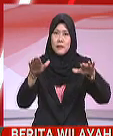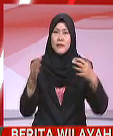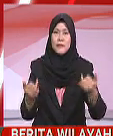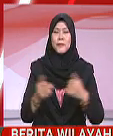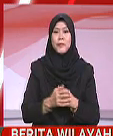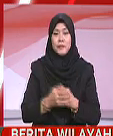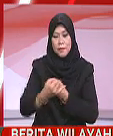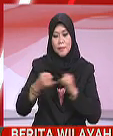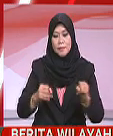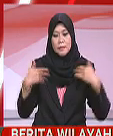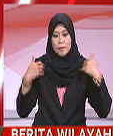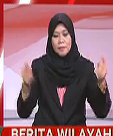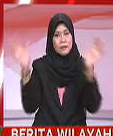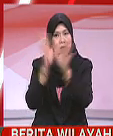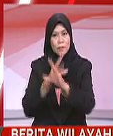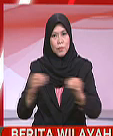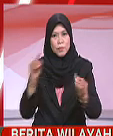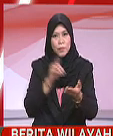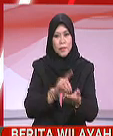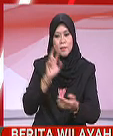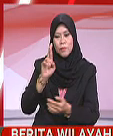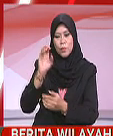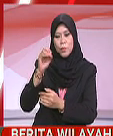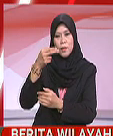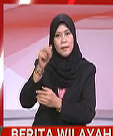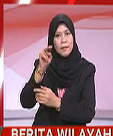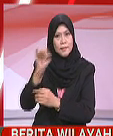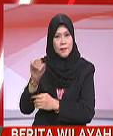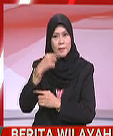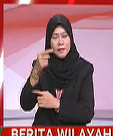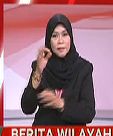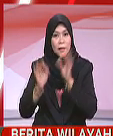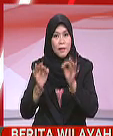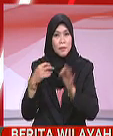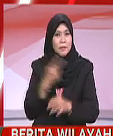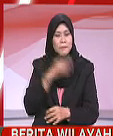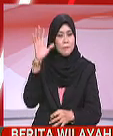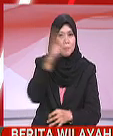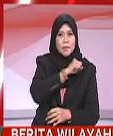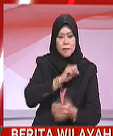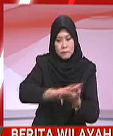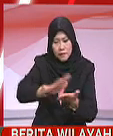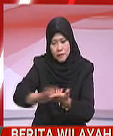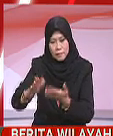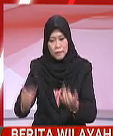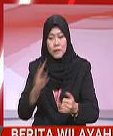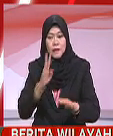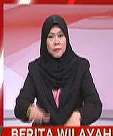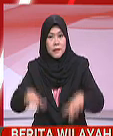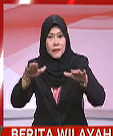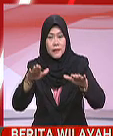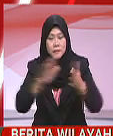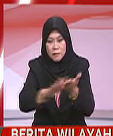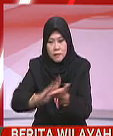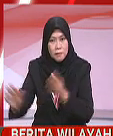Awam Jabatan Kesihatan Sarawak, Dr. Rohani Matbah berkata, kealpaan terhadap kebersihan semasa musim banjir boleh